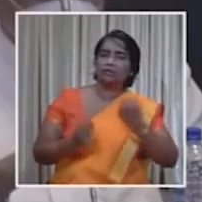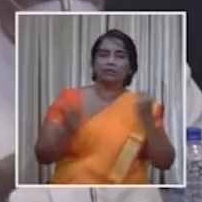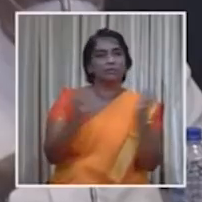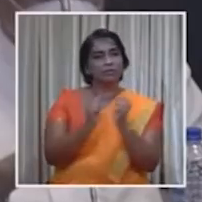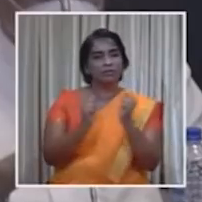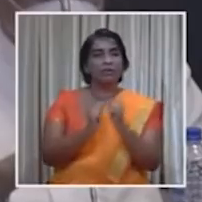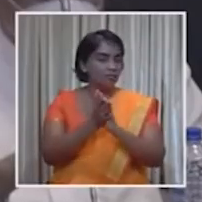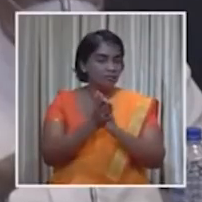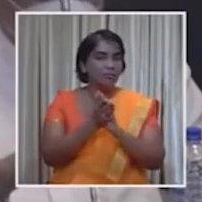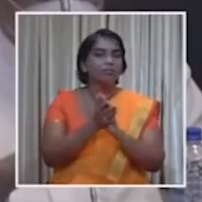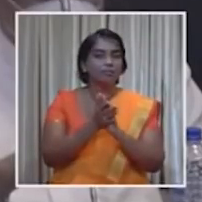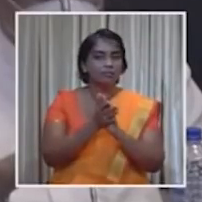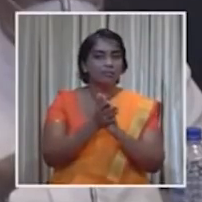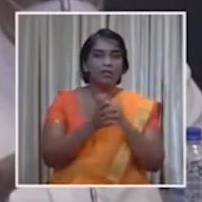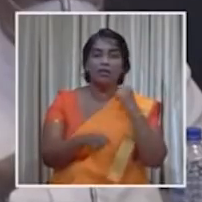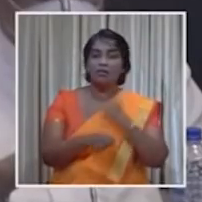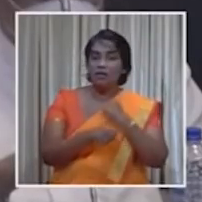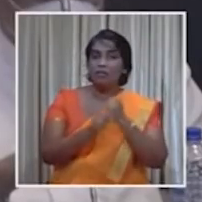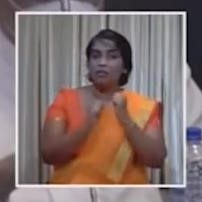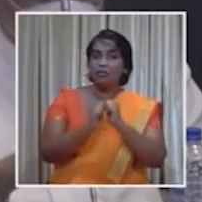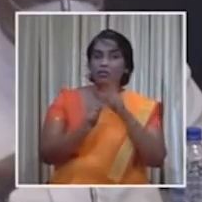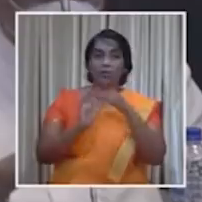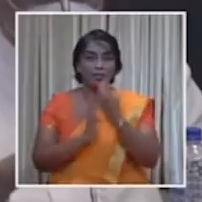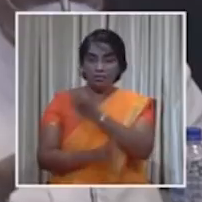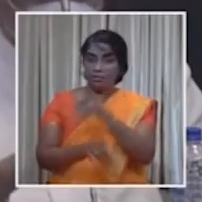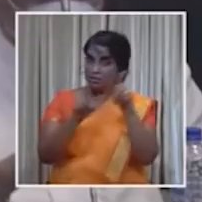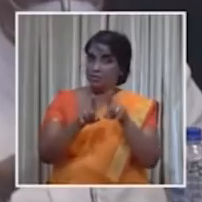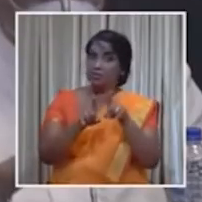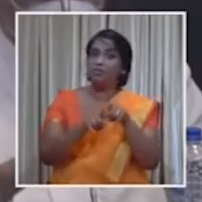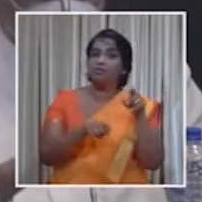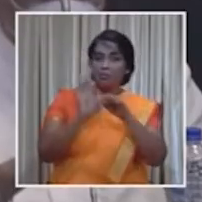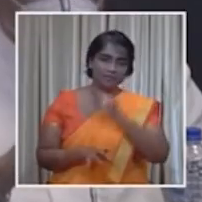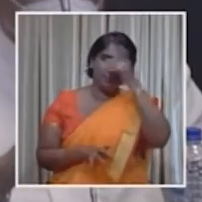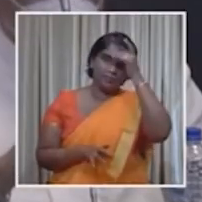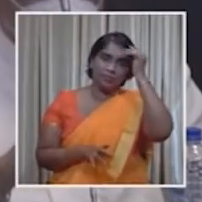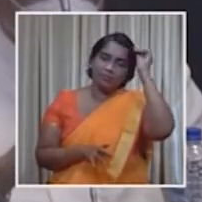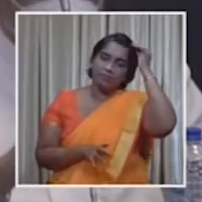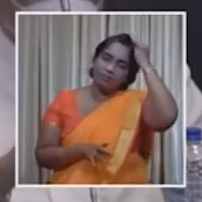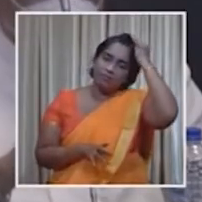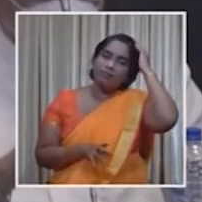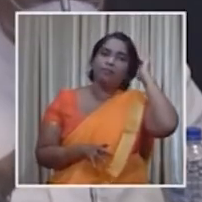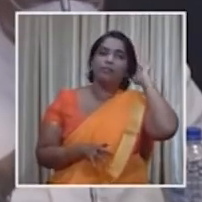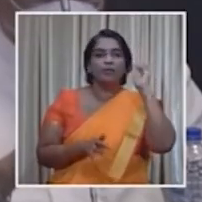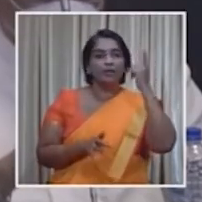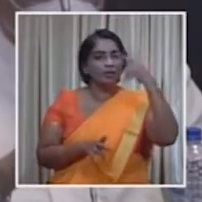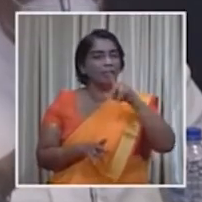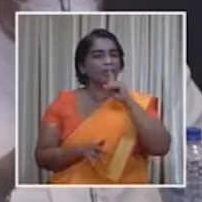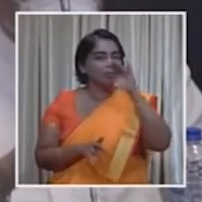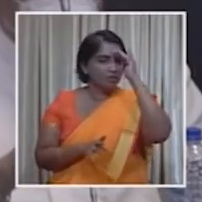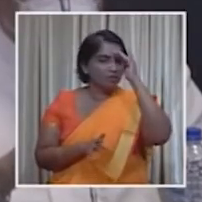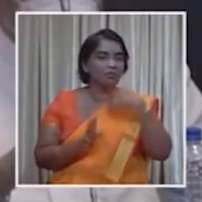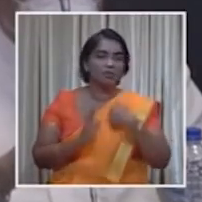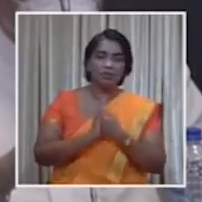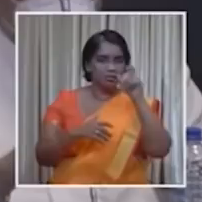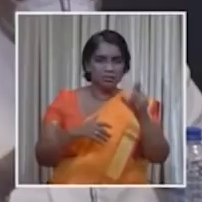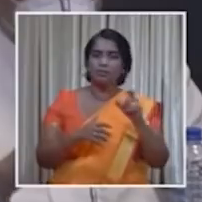කරපු විශිෂ්ට සේවයට රාජ්‍ය සේවකයන්ට රජය උපහාර දක්වන්නේ මේ විදියට හැල්ලු කරලාද කියලා මම අහන්න කැමතියි. ඊළඟට නියෝජ්‍ය කතානායකතුමනි මම දැක්ක පුවත්පතක